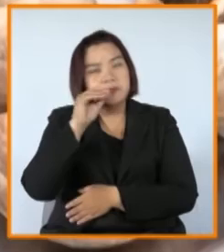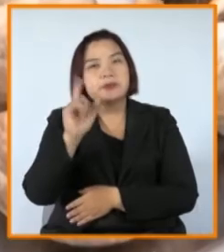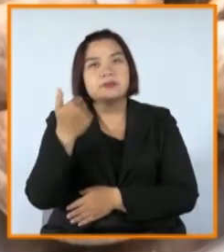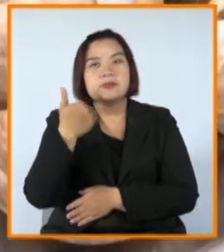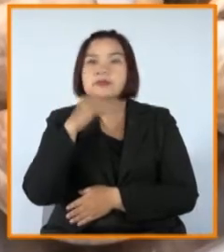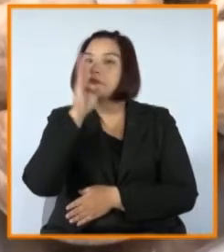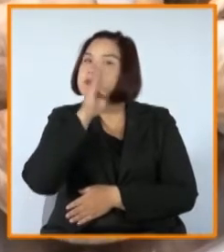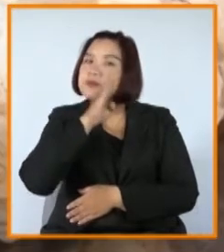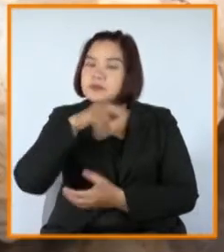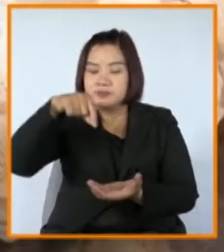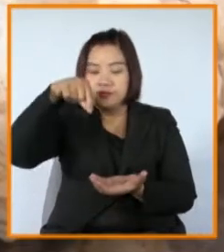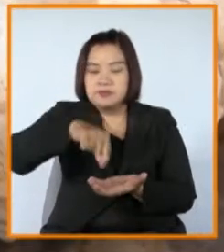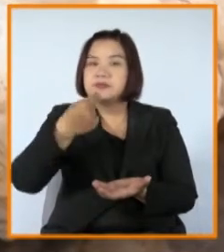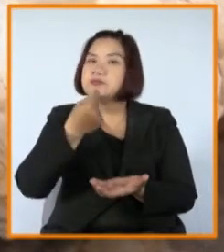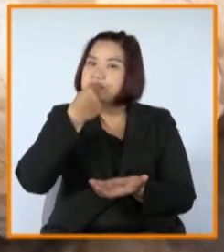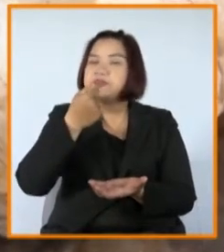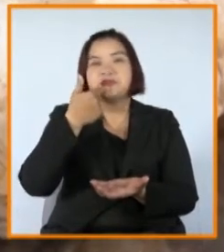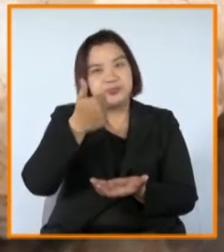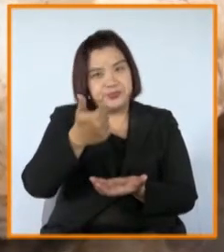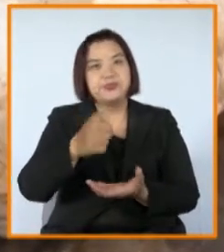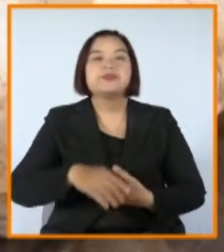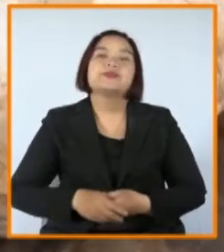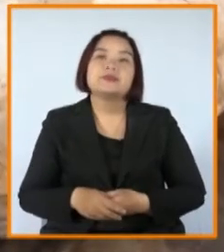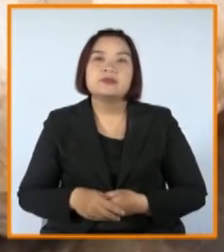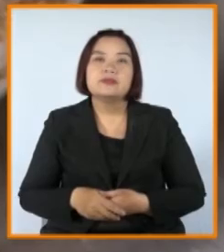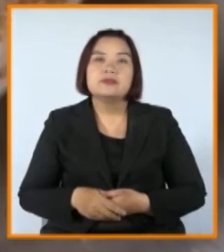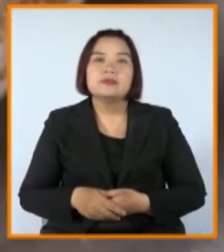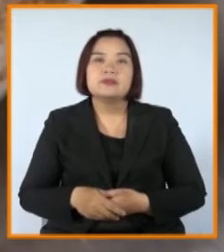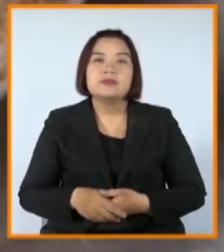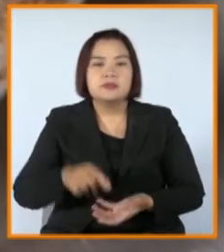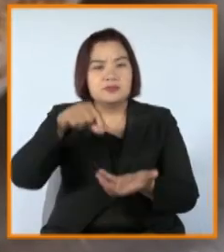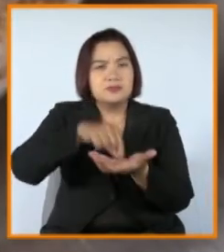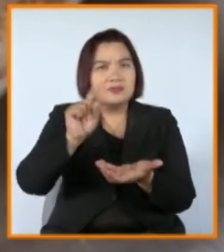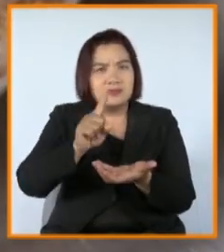กับน้ำจิ้มซีฟู้ดรสแซ่บด้วยแบบนี้นะคะอร่อยลืมแบบบ้านทุ่งเลยค่ะ